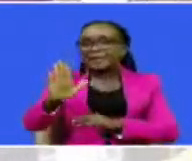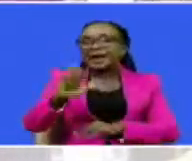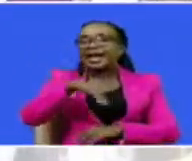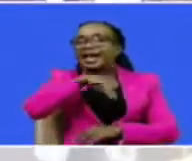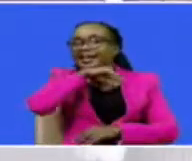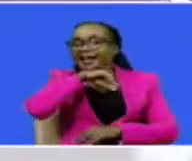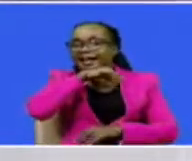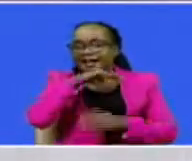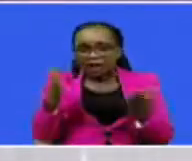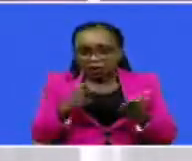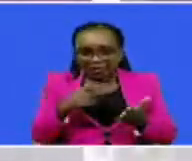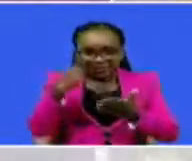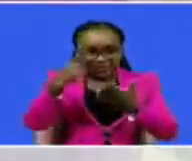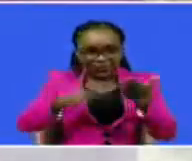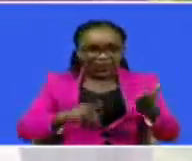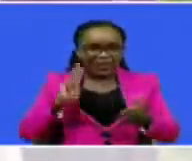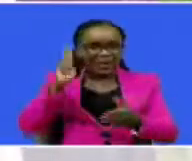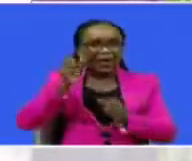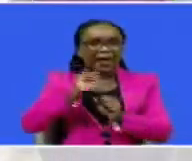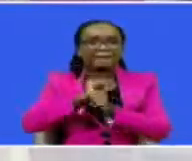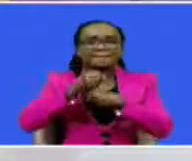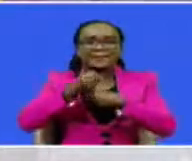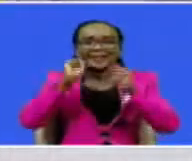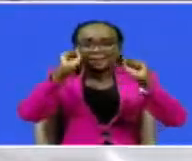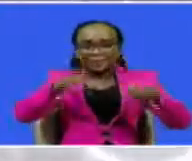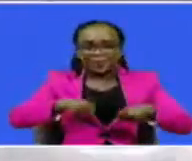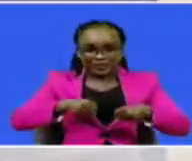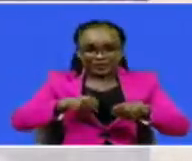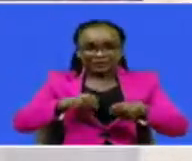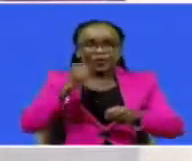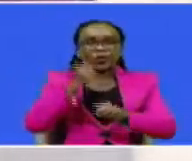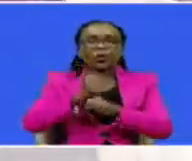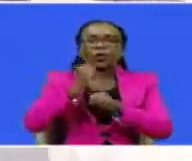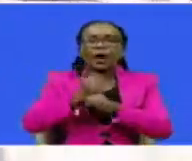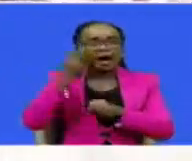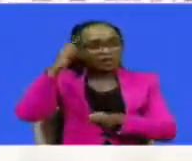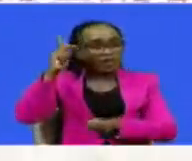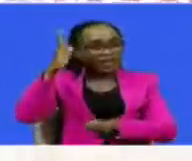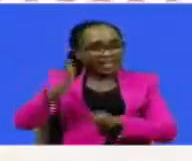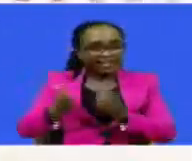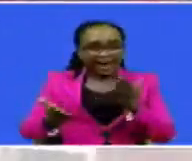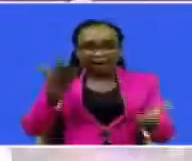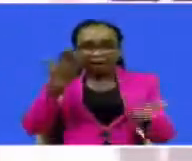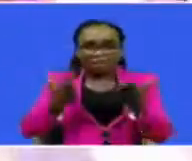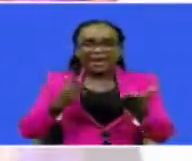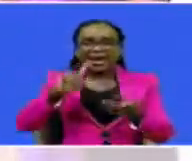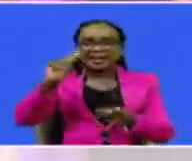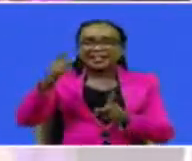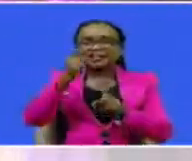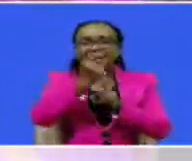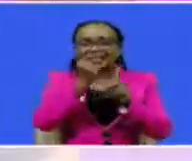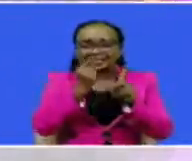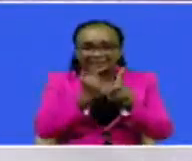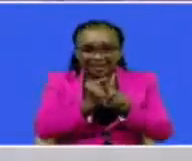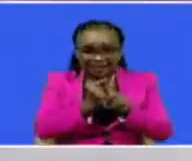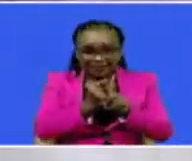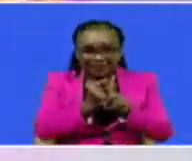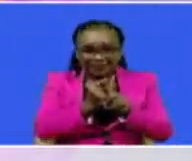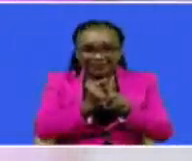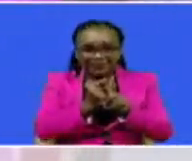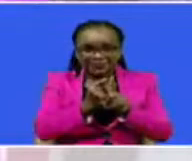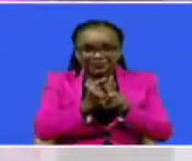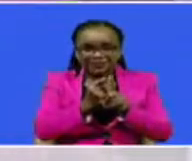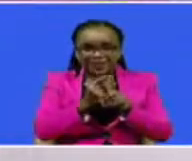Odinga ambazo wamesema zilimwezesha kuwafanyia Wakenya kazi zaidi ikilinganishwa na mhula wake wa kwanza